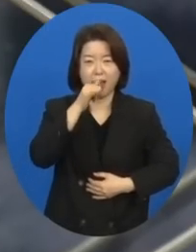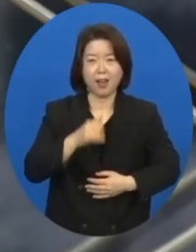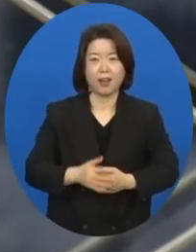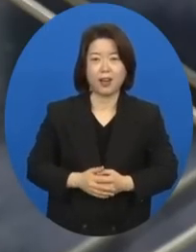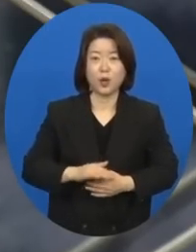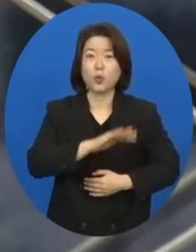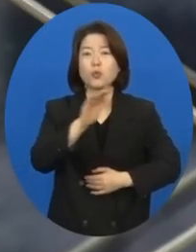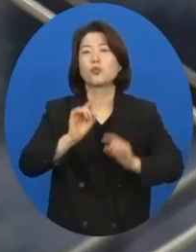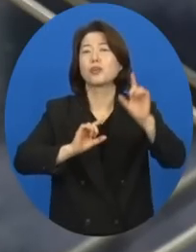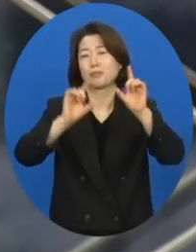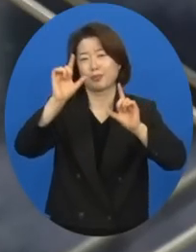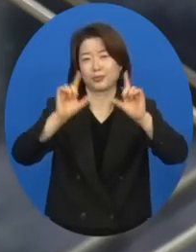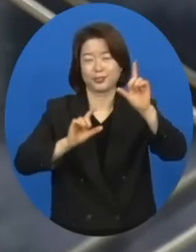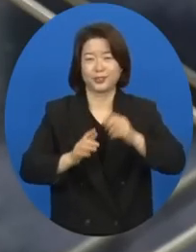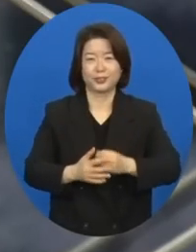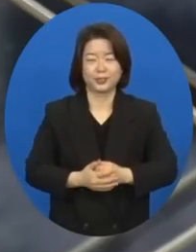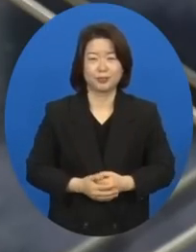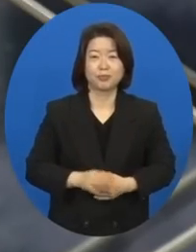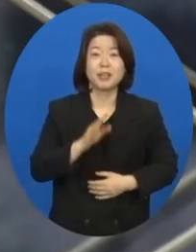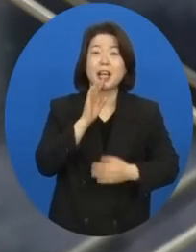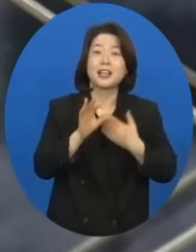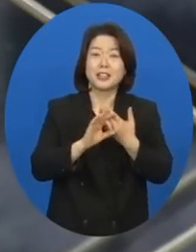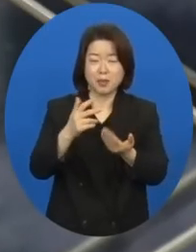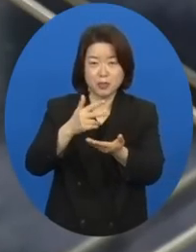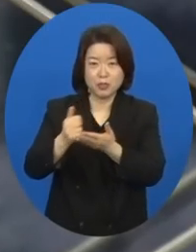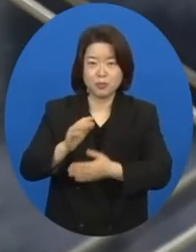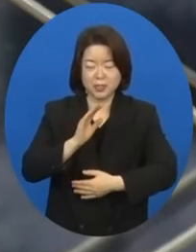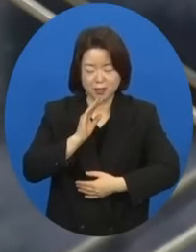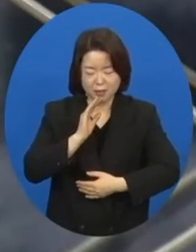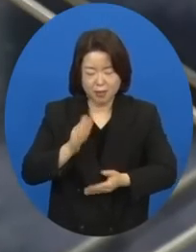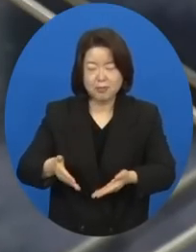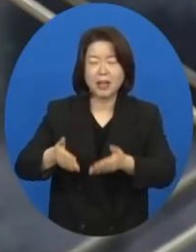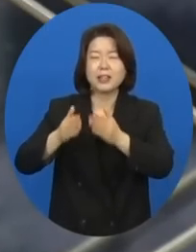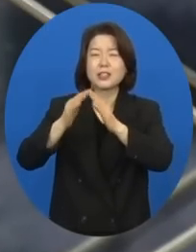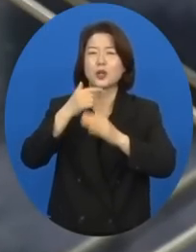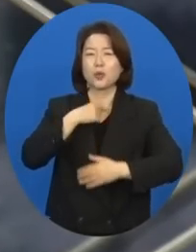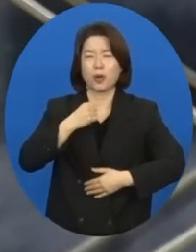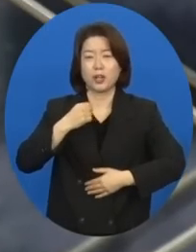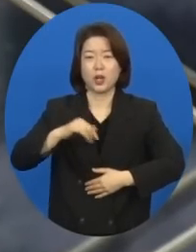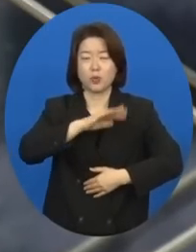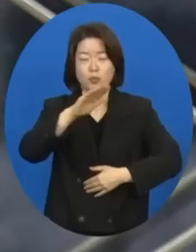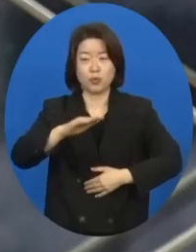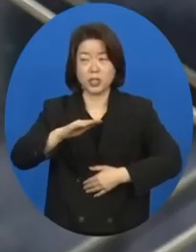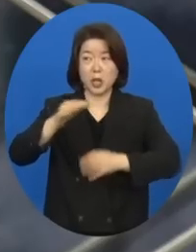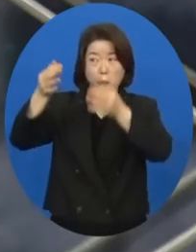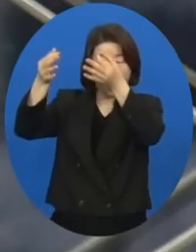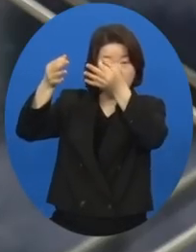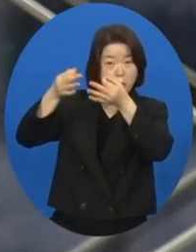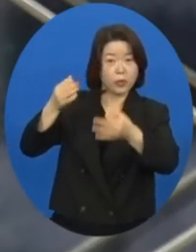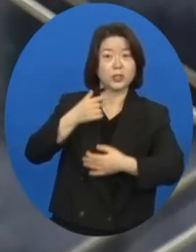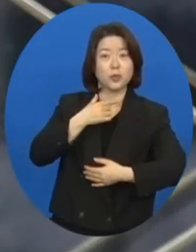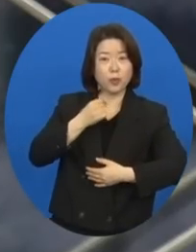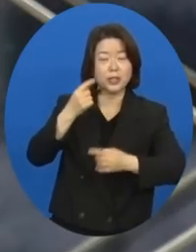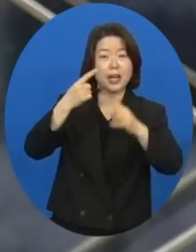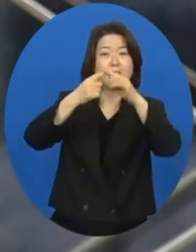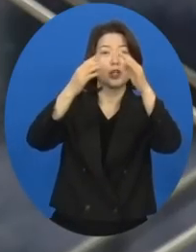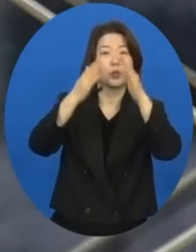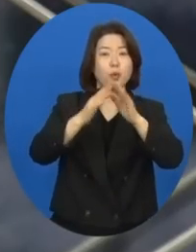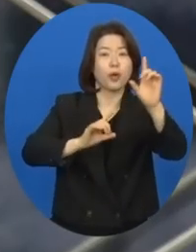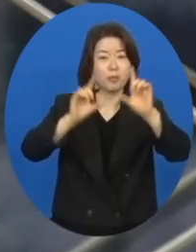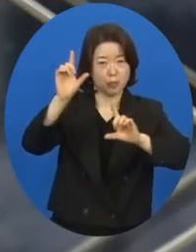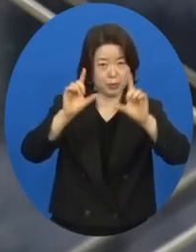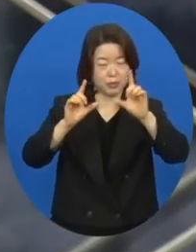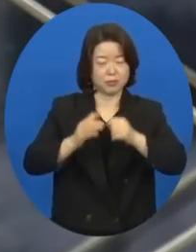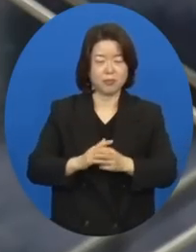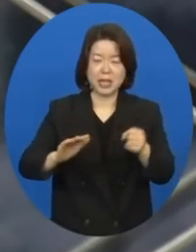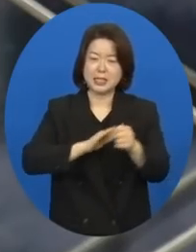이러한데 그렇다면 주님이 정말 세우기 원하시고 또한 우리로 보기 원하시는 교회의 모습, 사랑만 하는 그